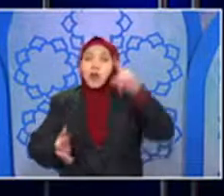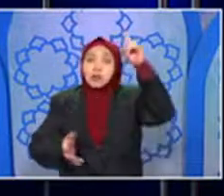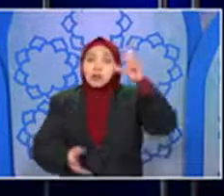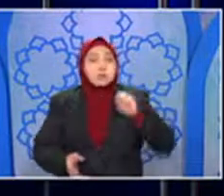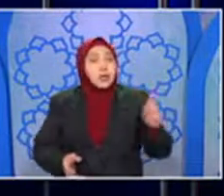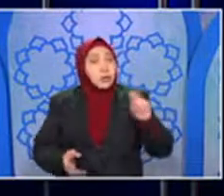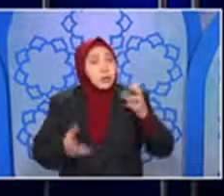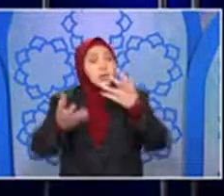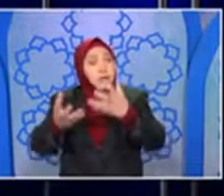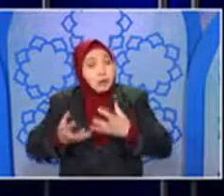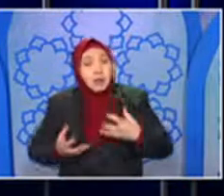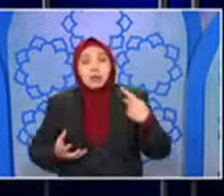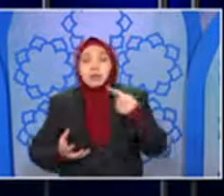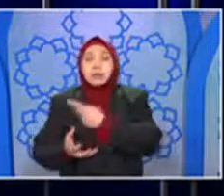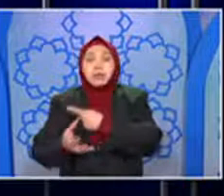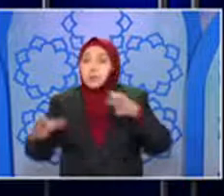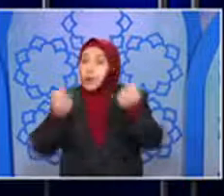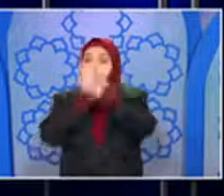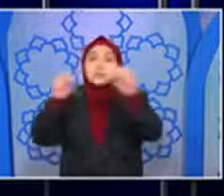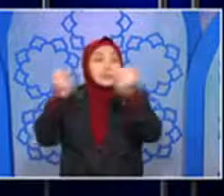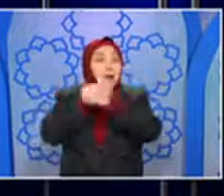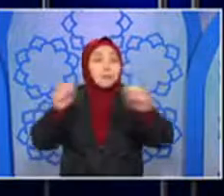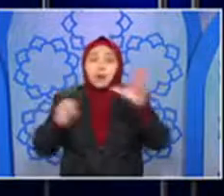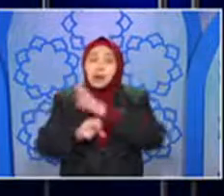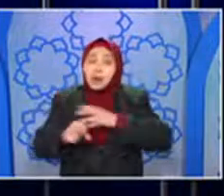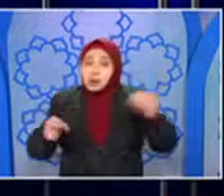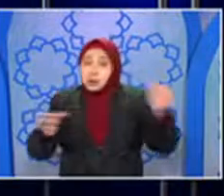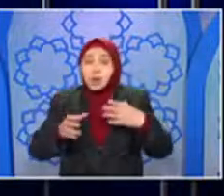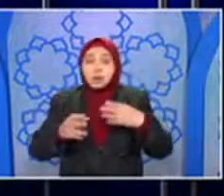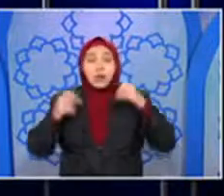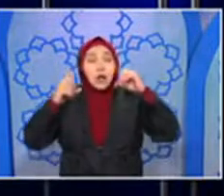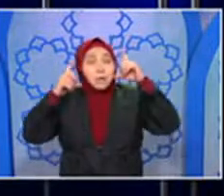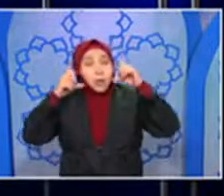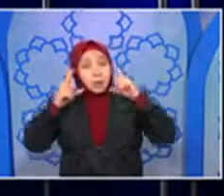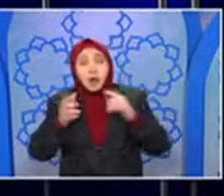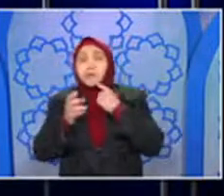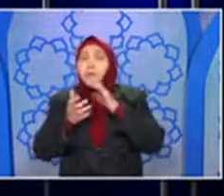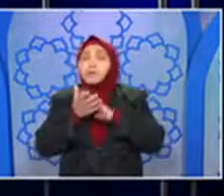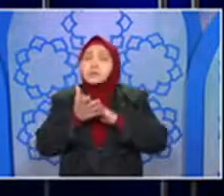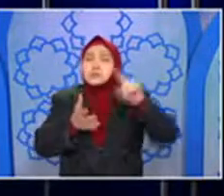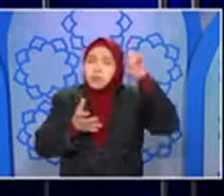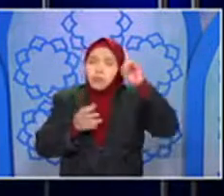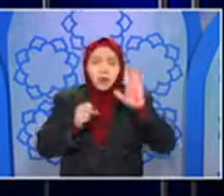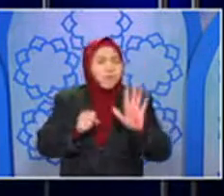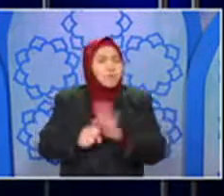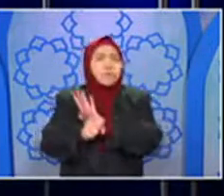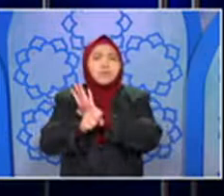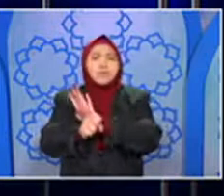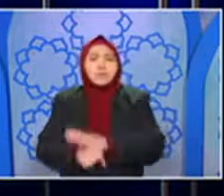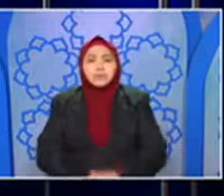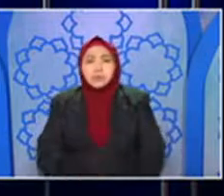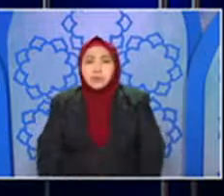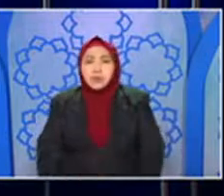taala mahukan kita buat persiapan dan juga mengagungkan Allah Subhanahu wa taala secara mutlak.